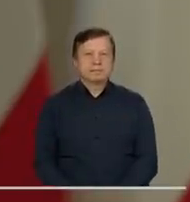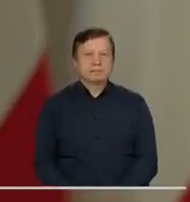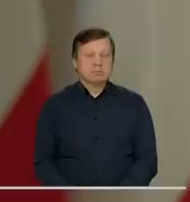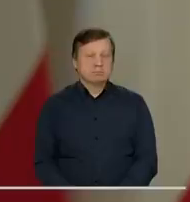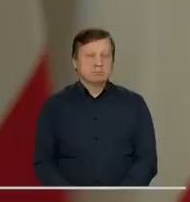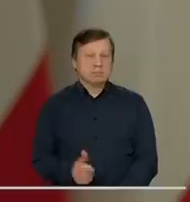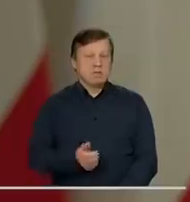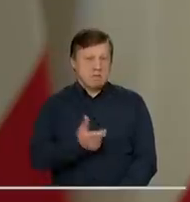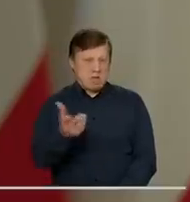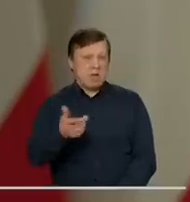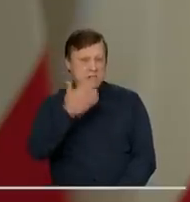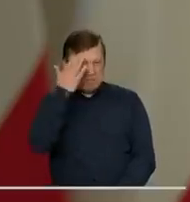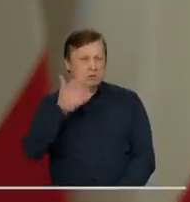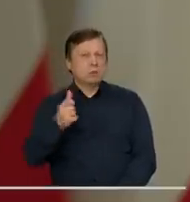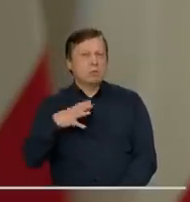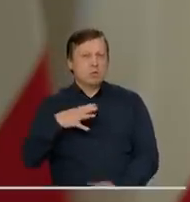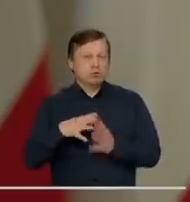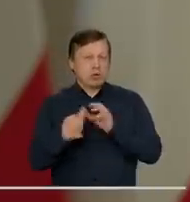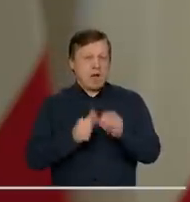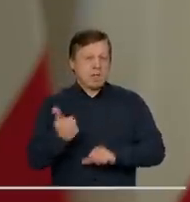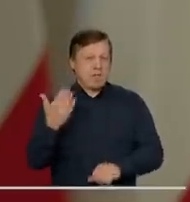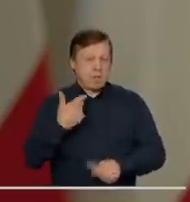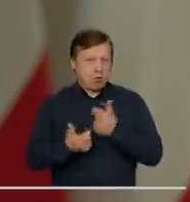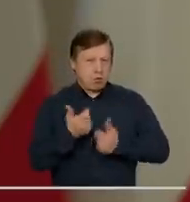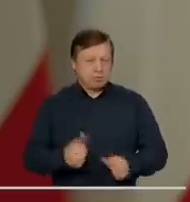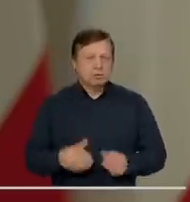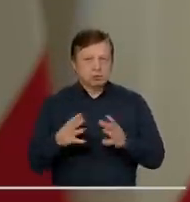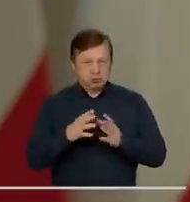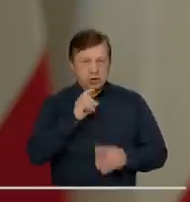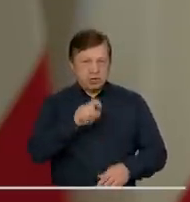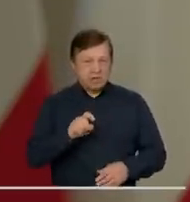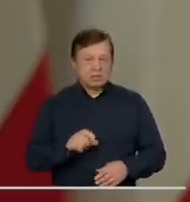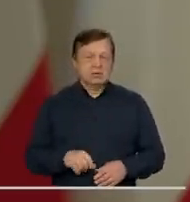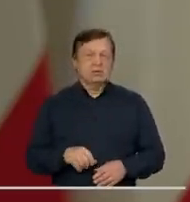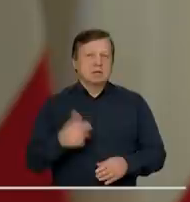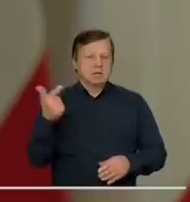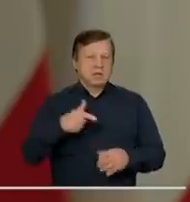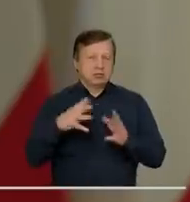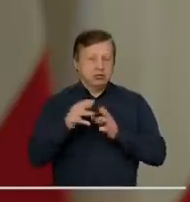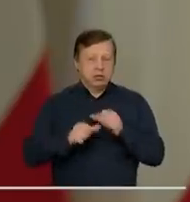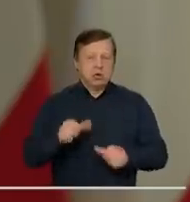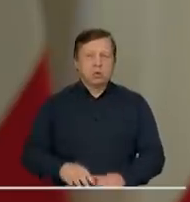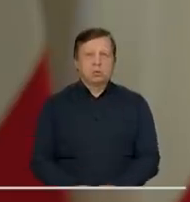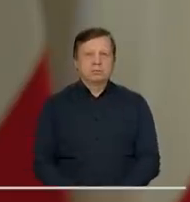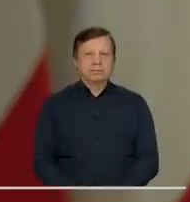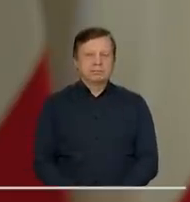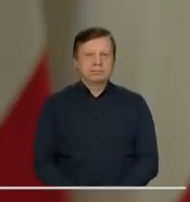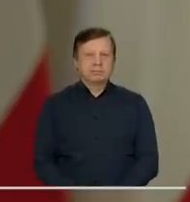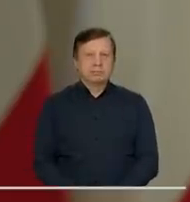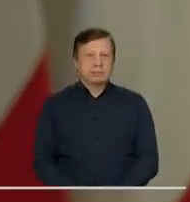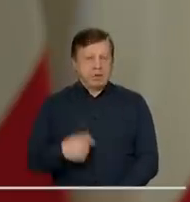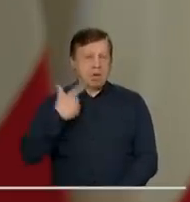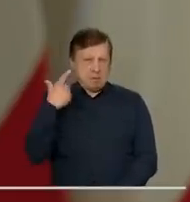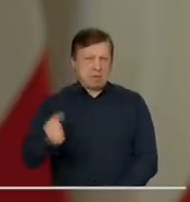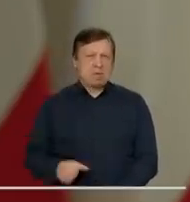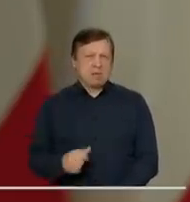Wielu z nas dokładnie pamięta, co robiło 10 lat temu, 10 kwietnia 2010 roku. Ja